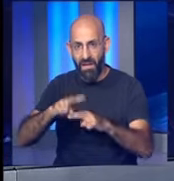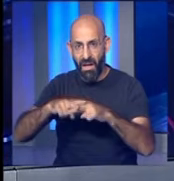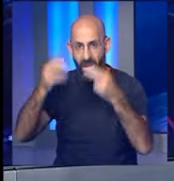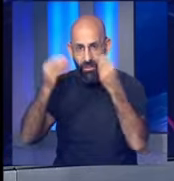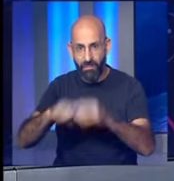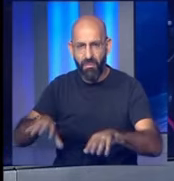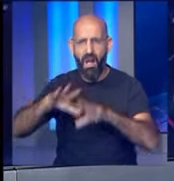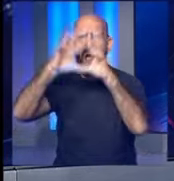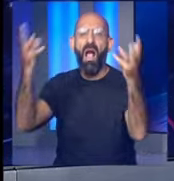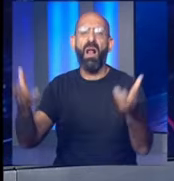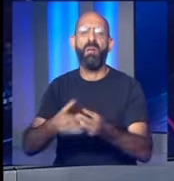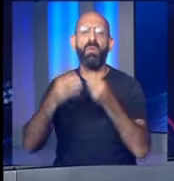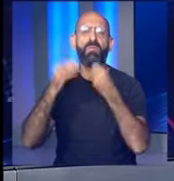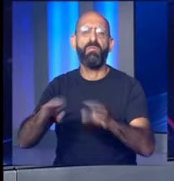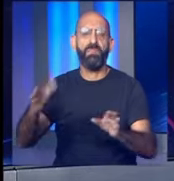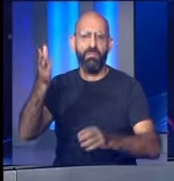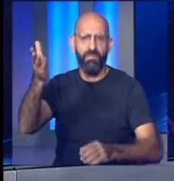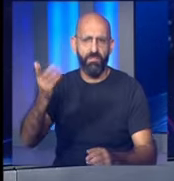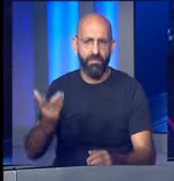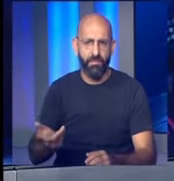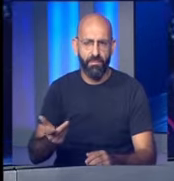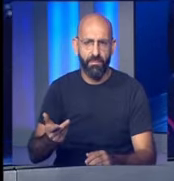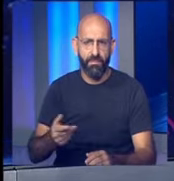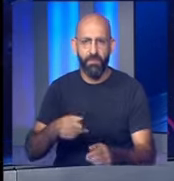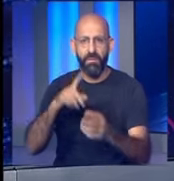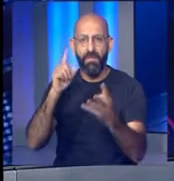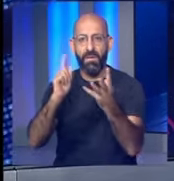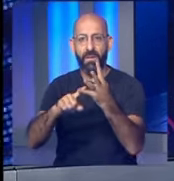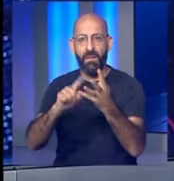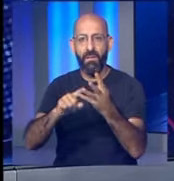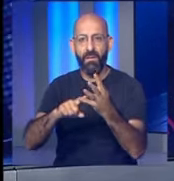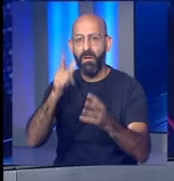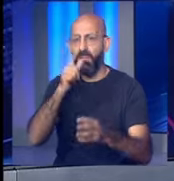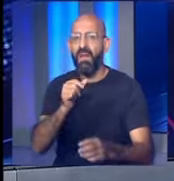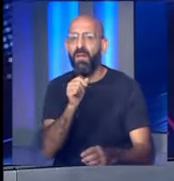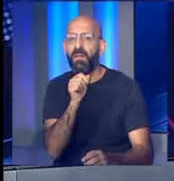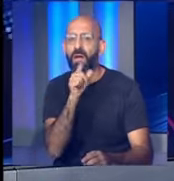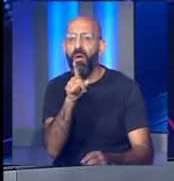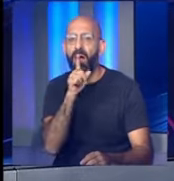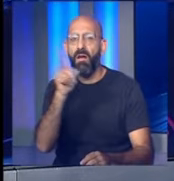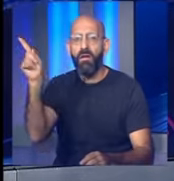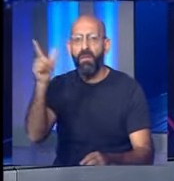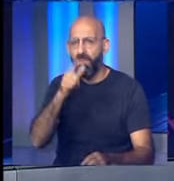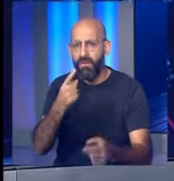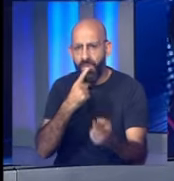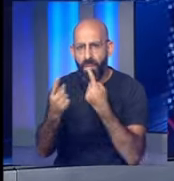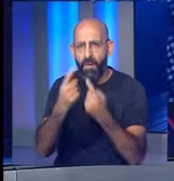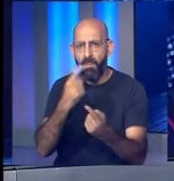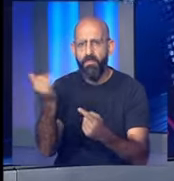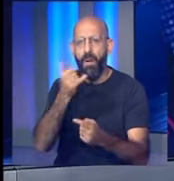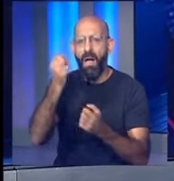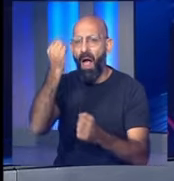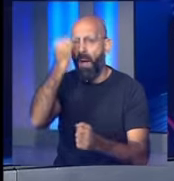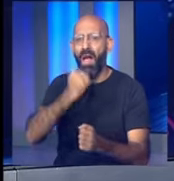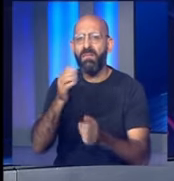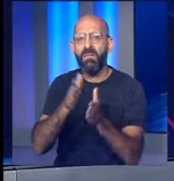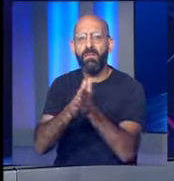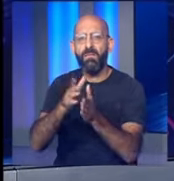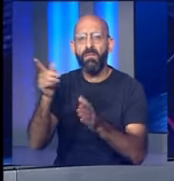ومتوعدا نتنياهو يزعم: إذا سقطت إسرائيل يسقط العالم. انتهاء محادثات الدوحة حول